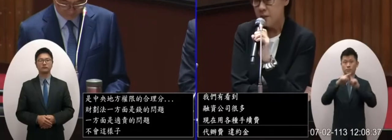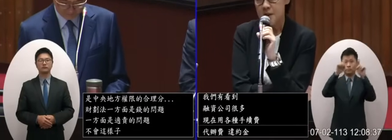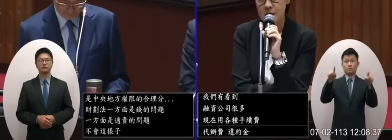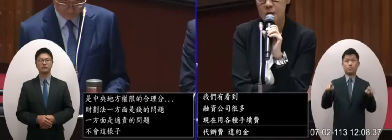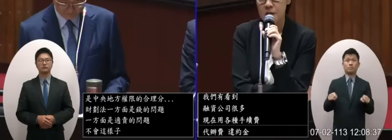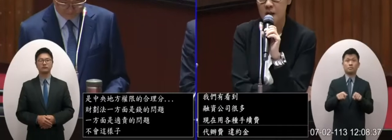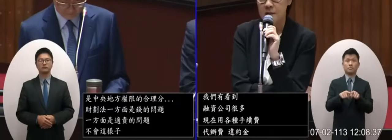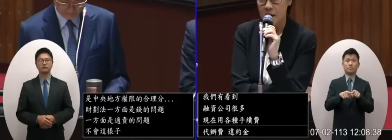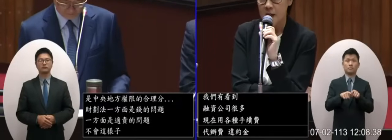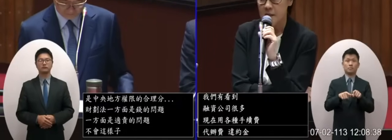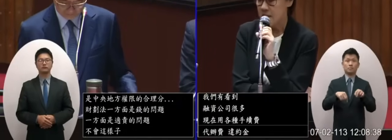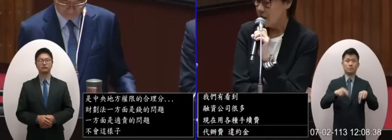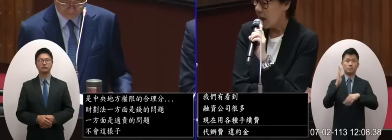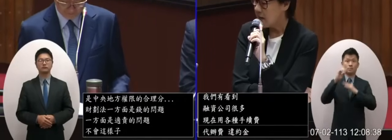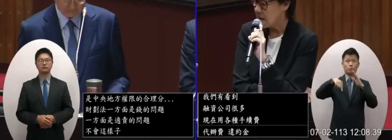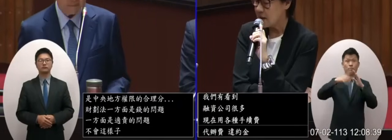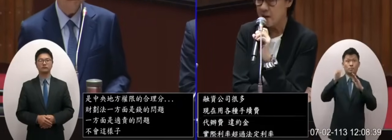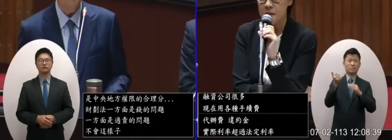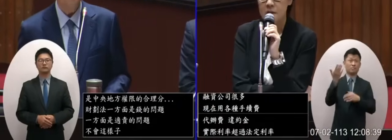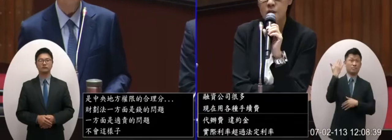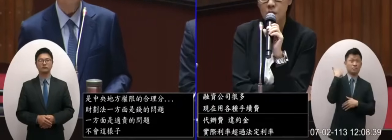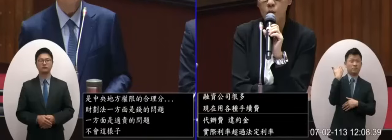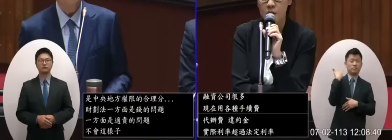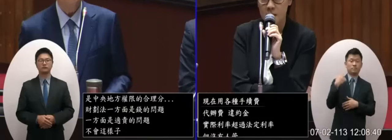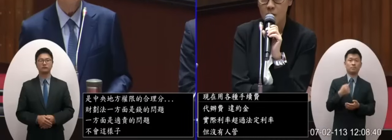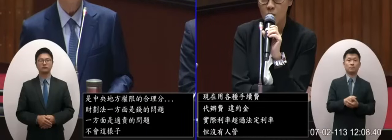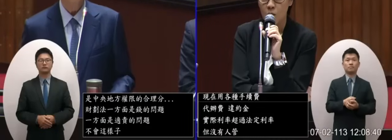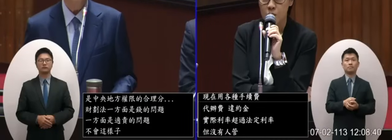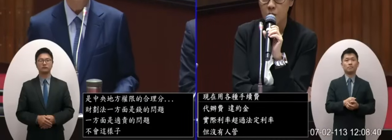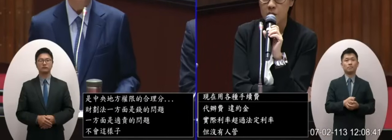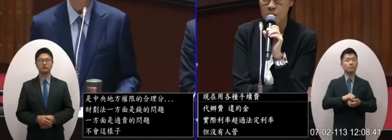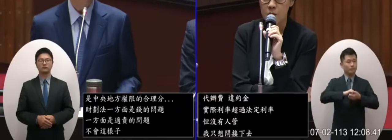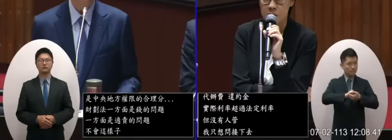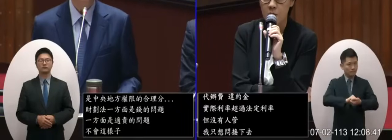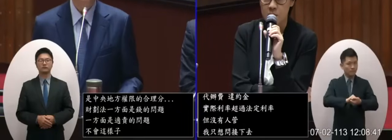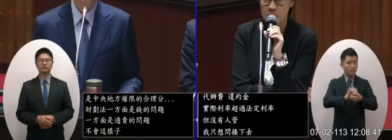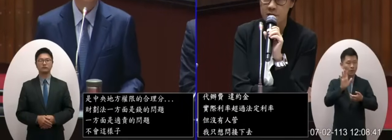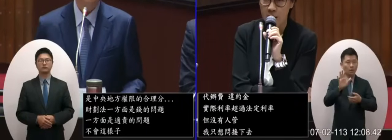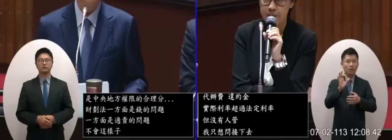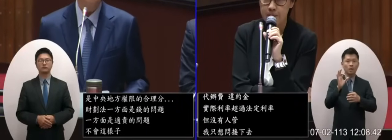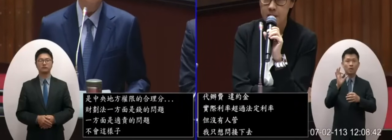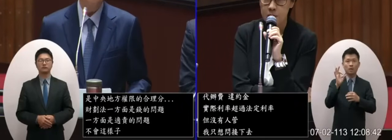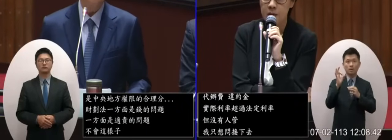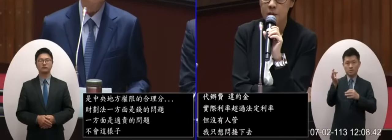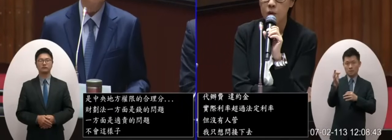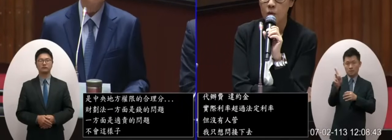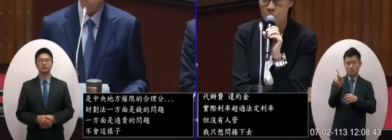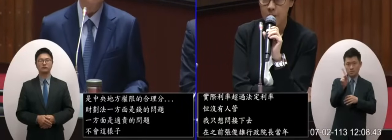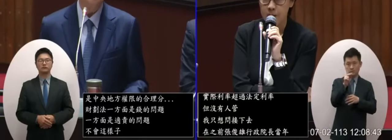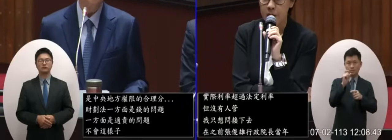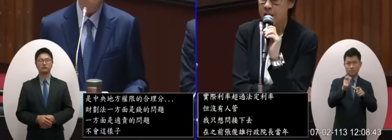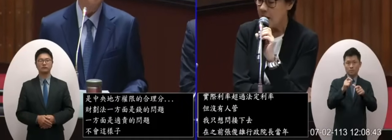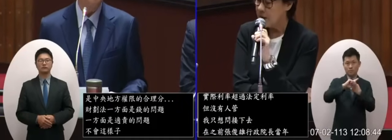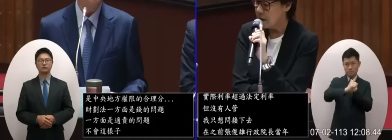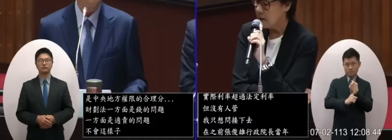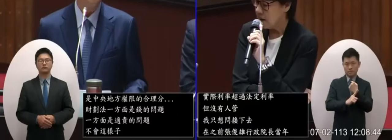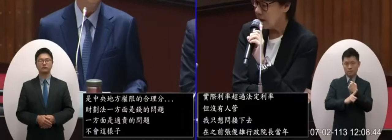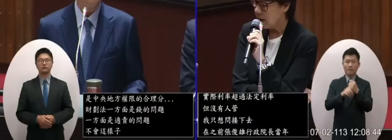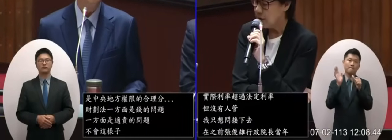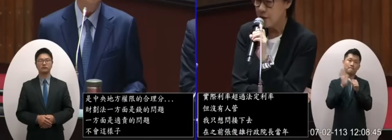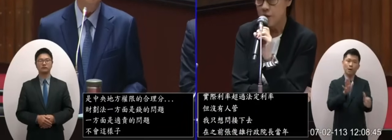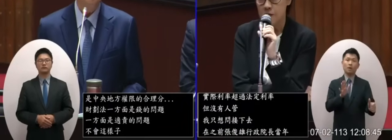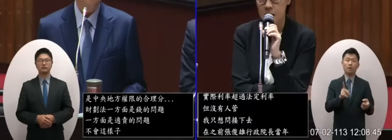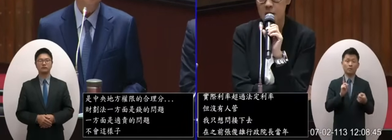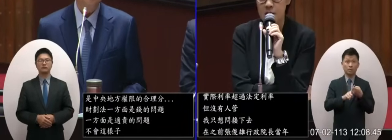雄行政院长当年，他其实就定过所谓的融资公司法，虽然没有通过，但是